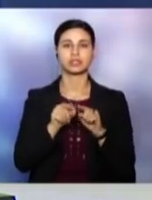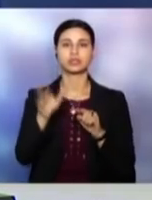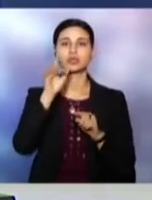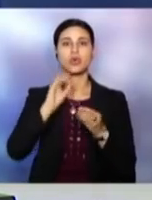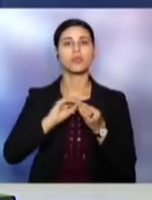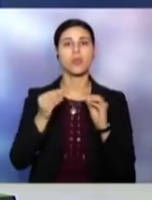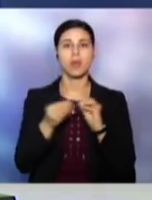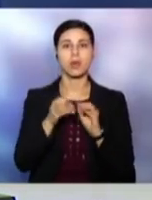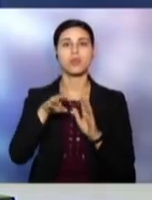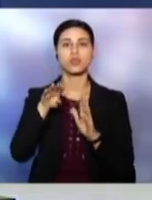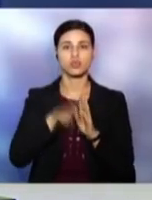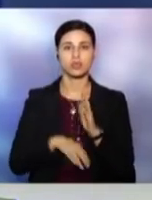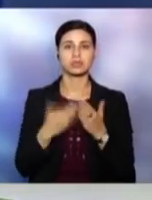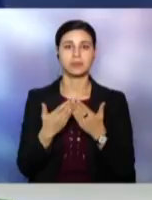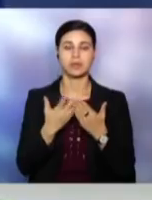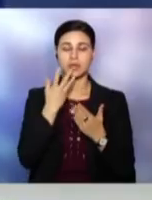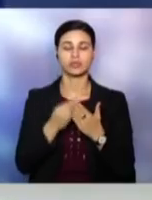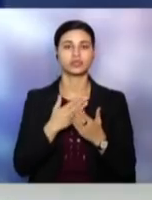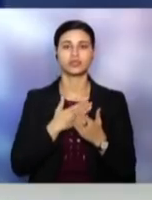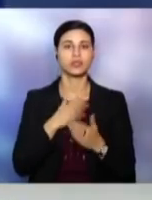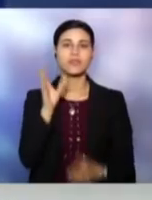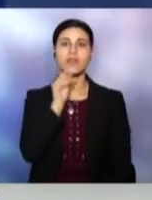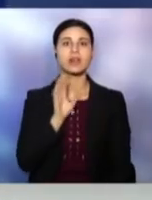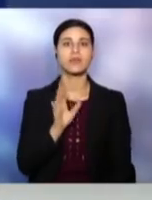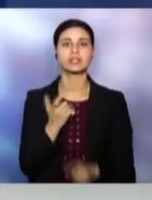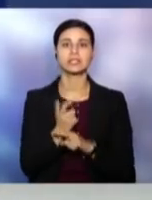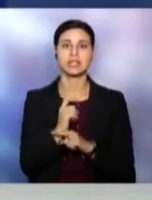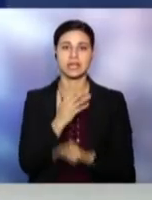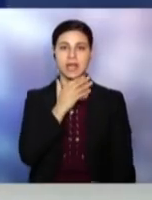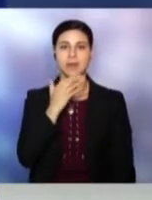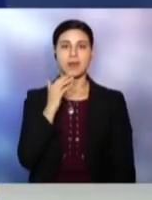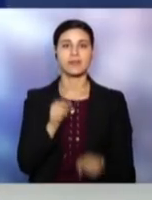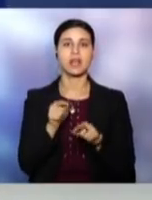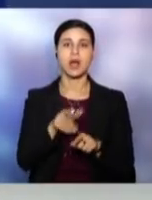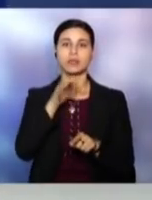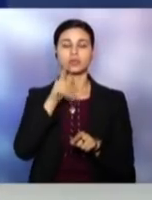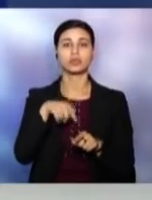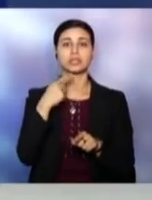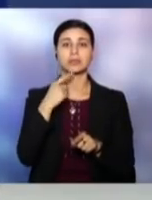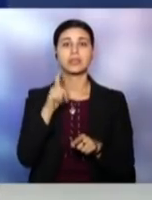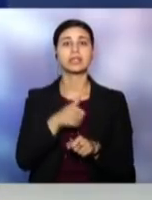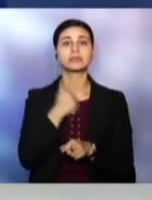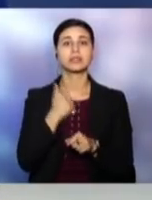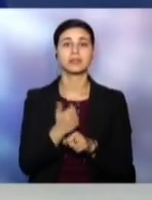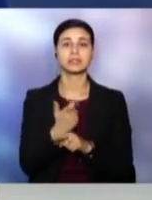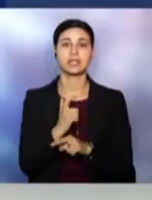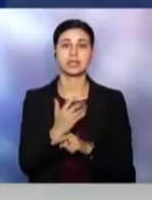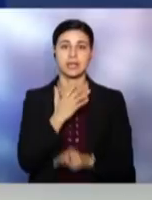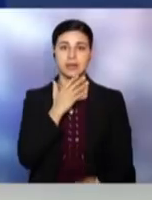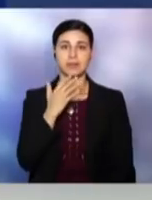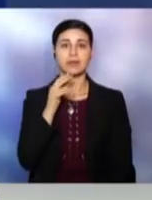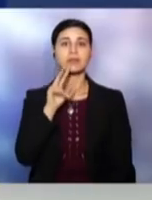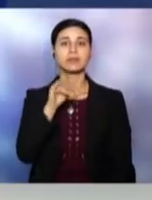პრობლემების გართულებებზე, ჩვენ ვერც კი მოვასწარით, იმდენად ბევრია ამ დროს სათქმელი და რაც მთავარია, იმდენად ბევრი აქვს